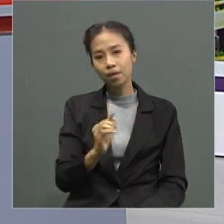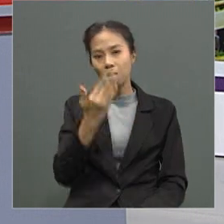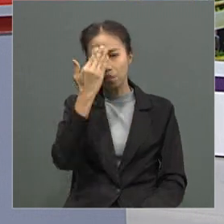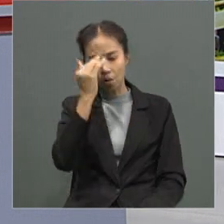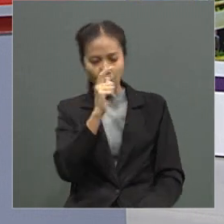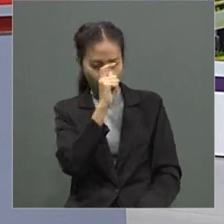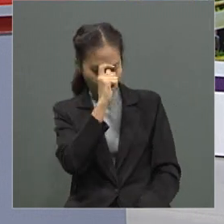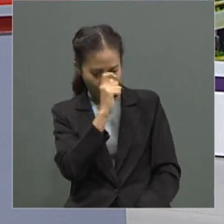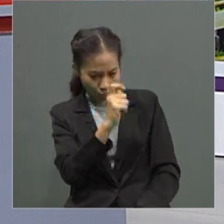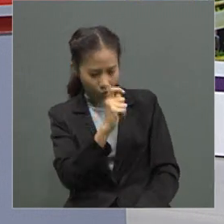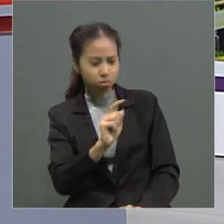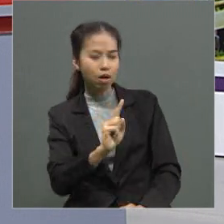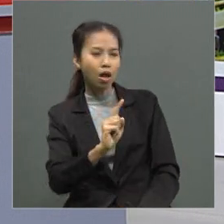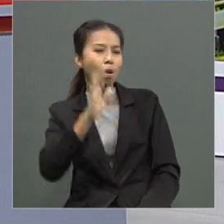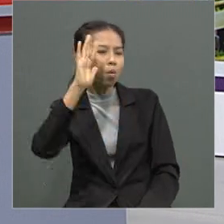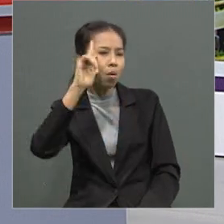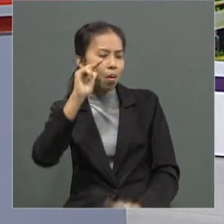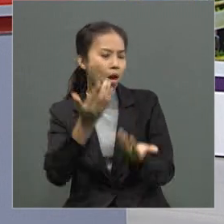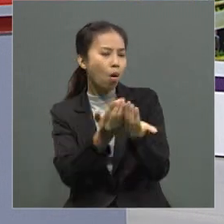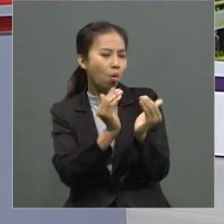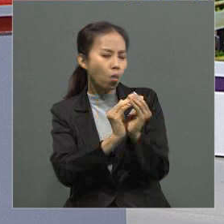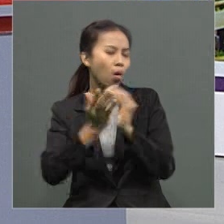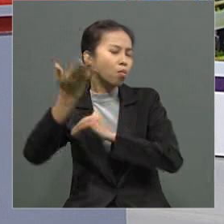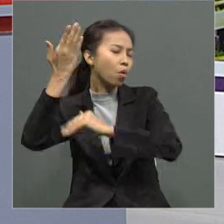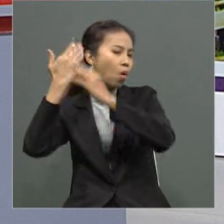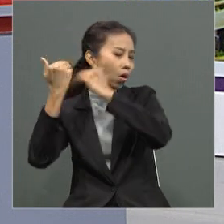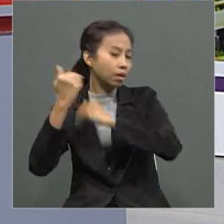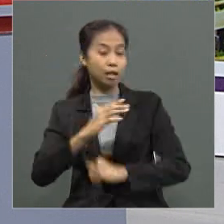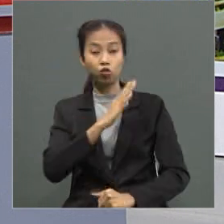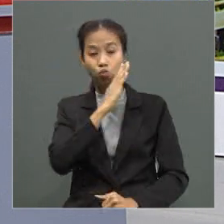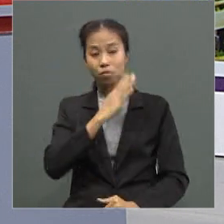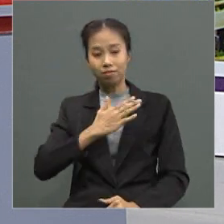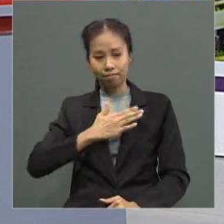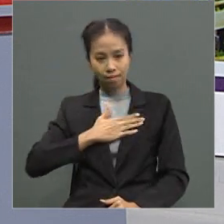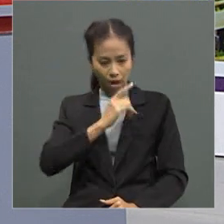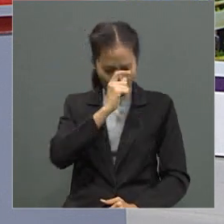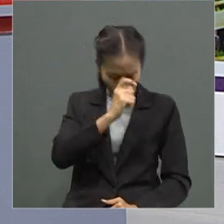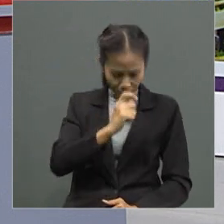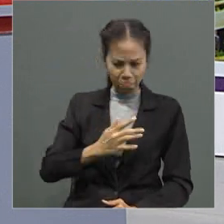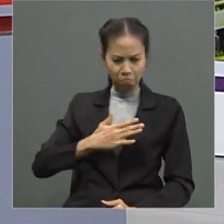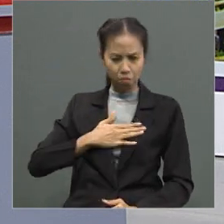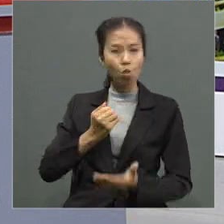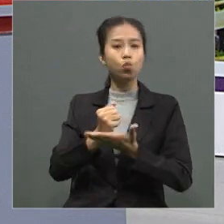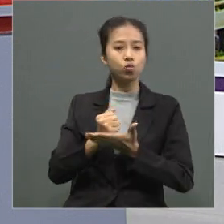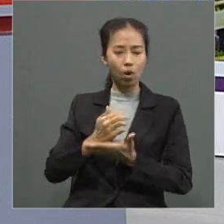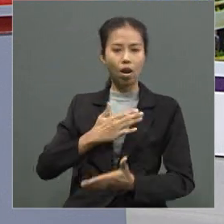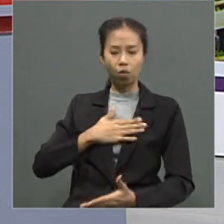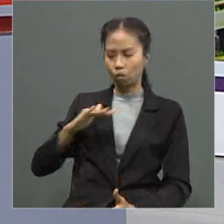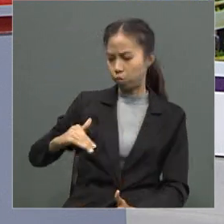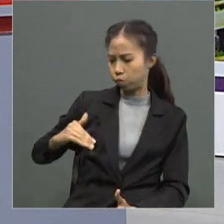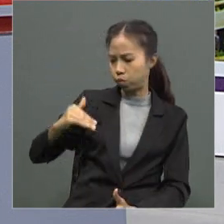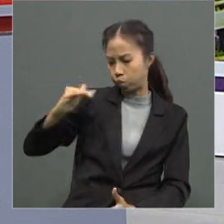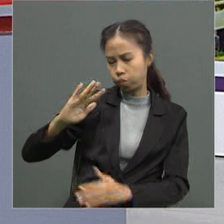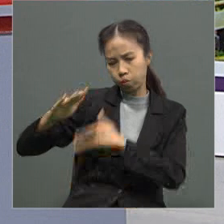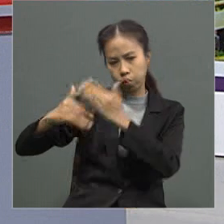เคารพถึงบรรพบุรุษเขาบอกว่าถ้าเรากตัญญูรู้คุณเนี่ยเราจะเป็นคนเจริญเราก็เลยเห็นว่าเทศกาลตรุษจีนของแต่